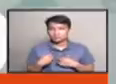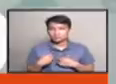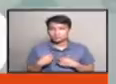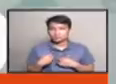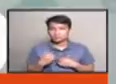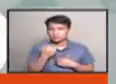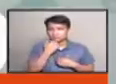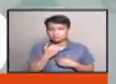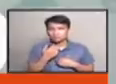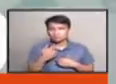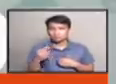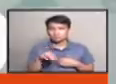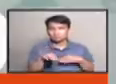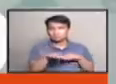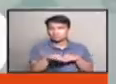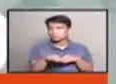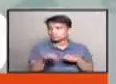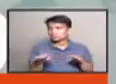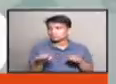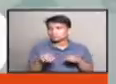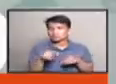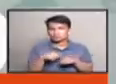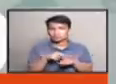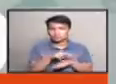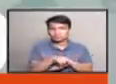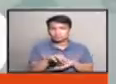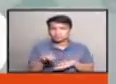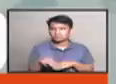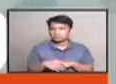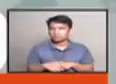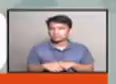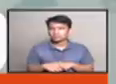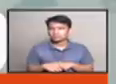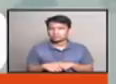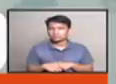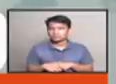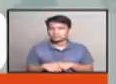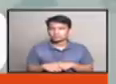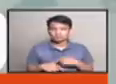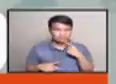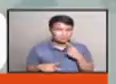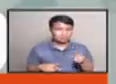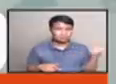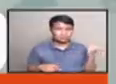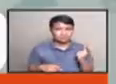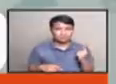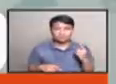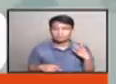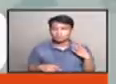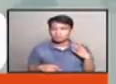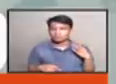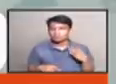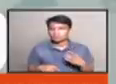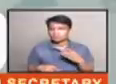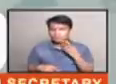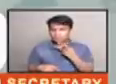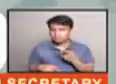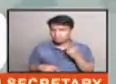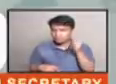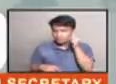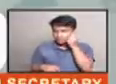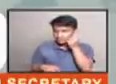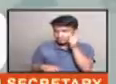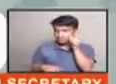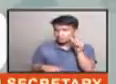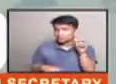na nabangga niya po ako. Okay. Kasi lumabas po siya sa lane eh. Okay. Ma'am, ayan, Ma'am Alicia. Ma'am Alicia.